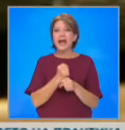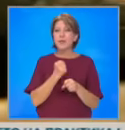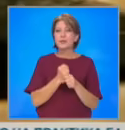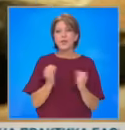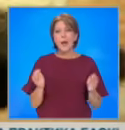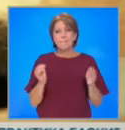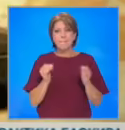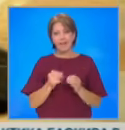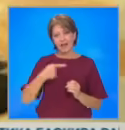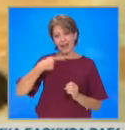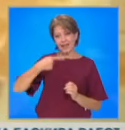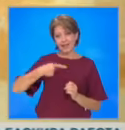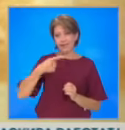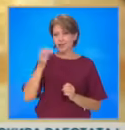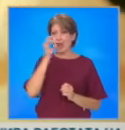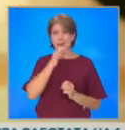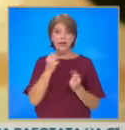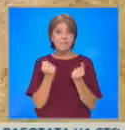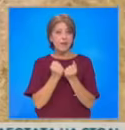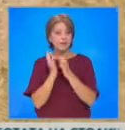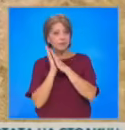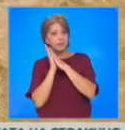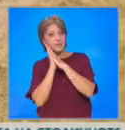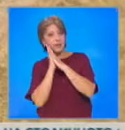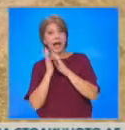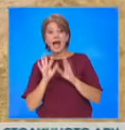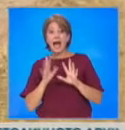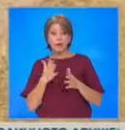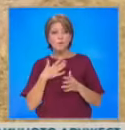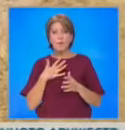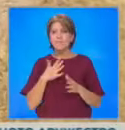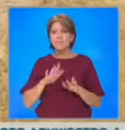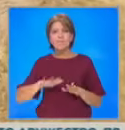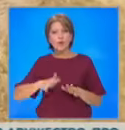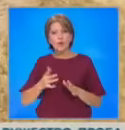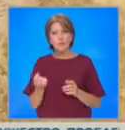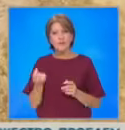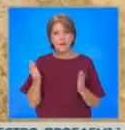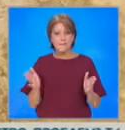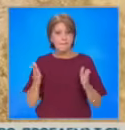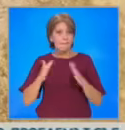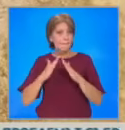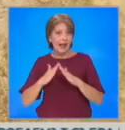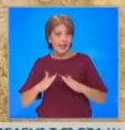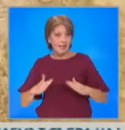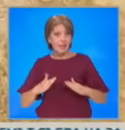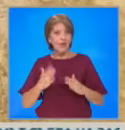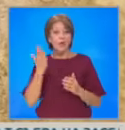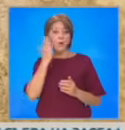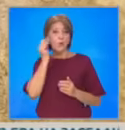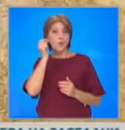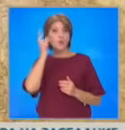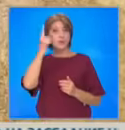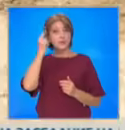е малка, едноетажна, няма място за спане. Наоколо има още няколко подобни, по-малки, и учените смятат, че са попаднали